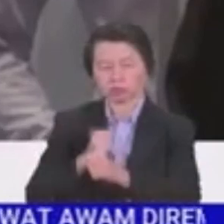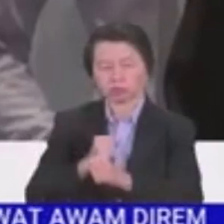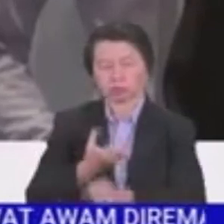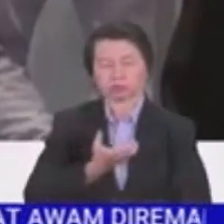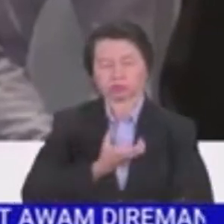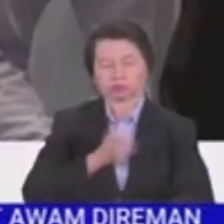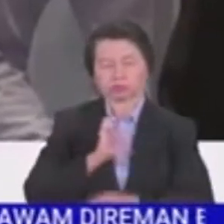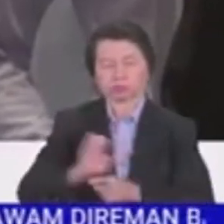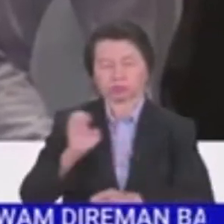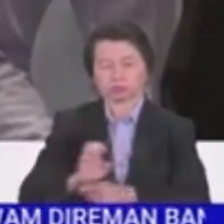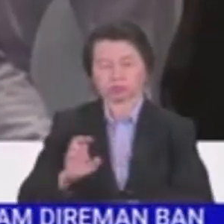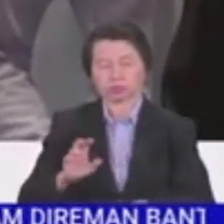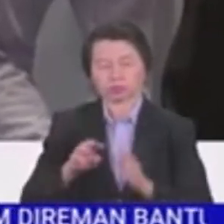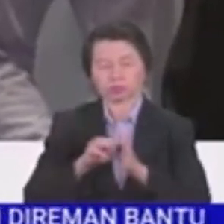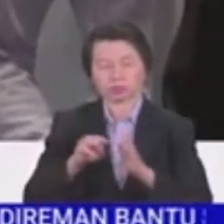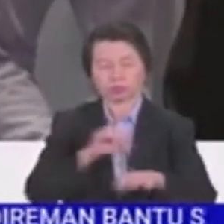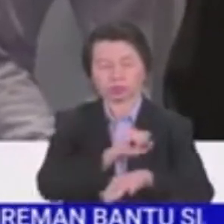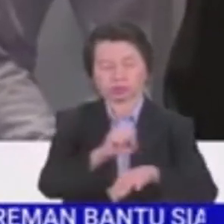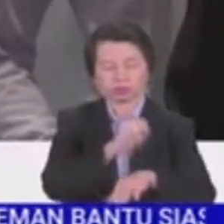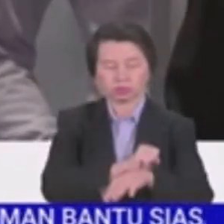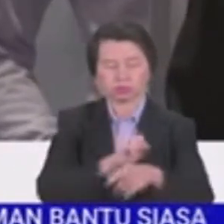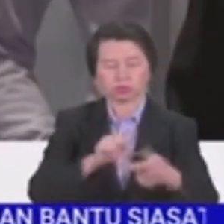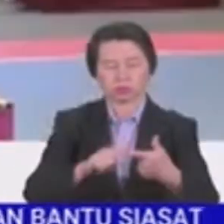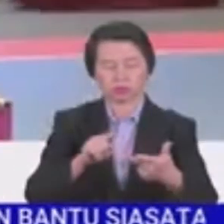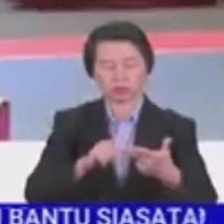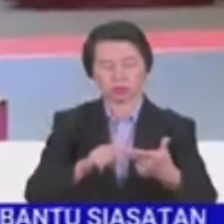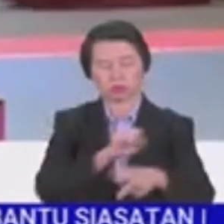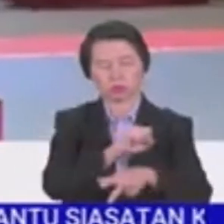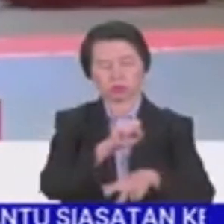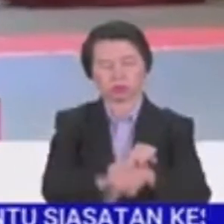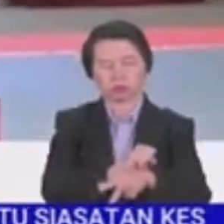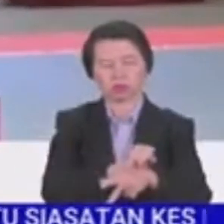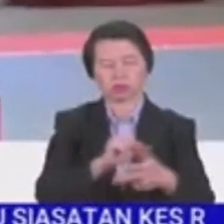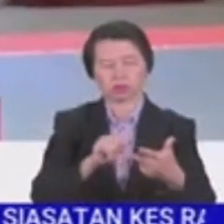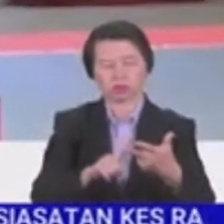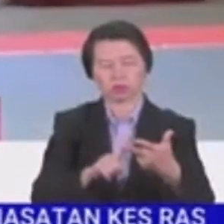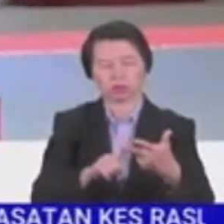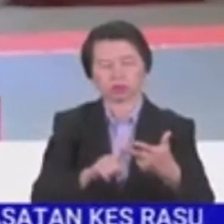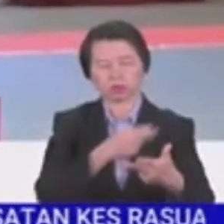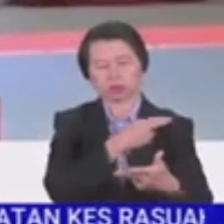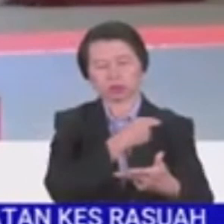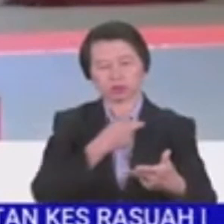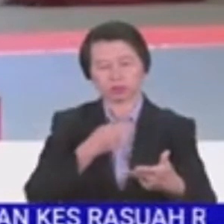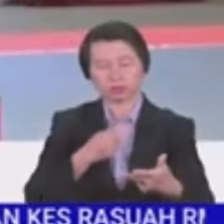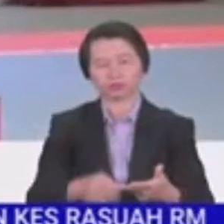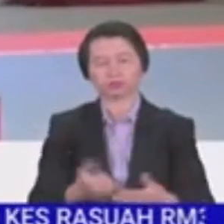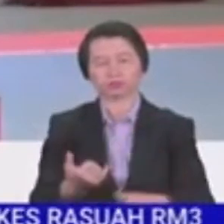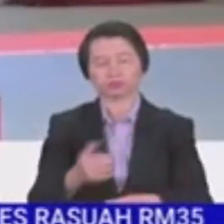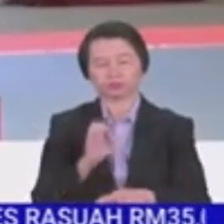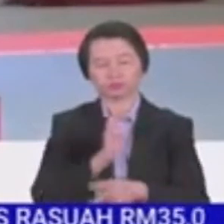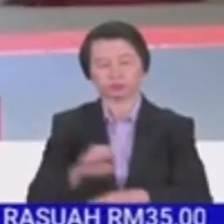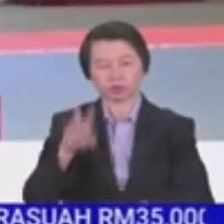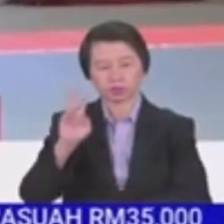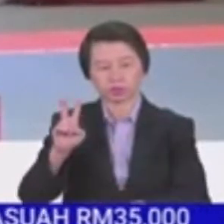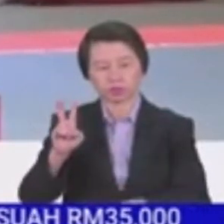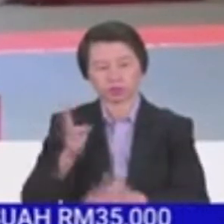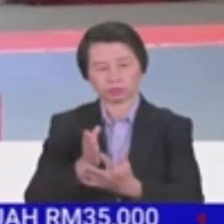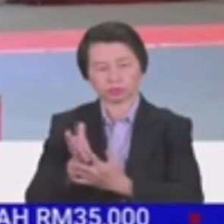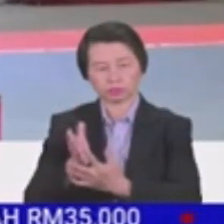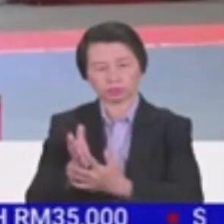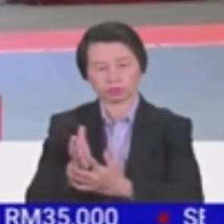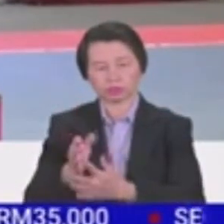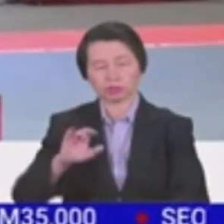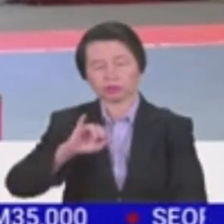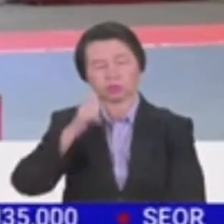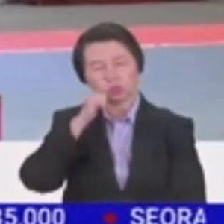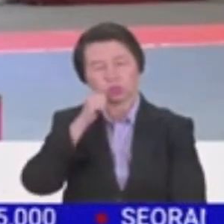pilarmas manakah wakil Singapura dan Indonesia di tempat kedua dan ketiga termasuk kedua diraih menerusi